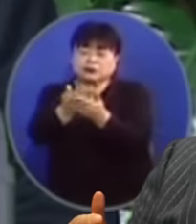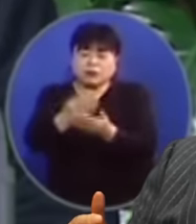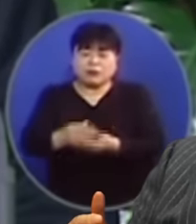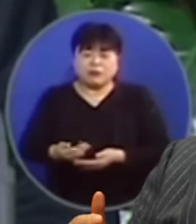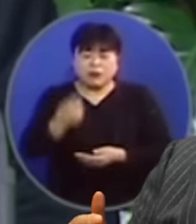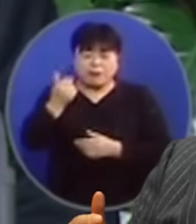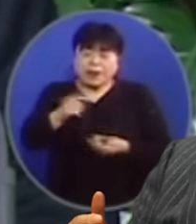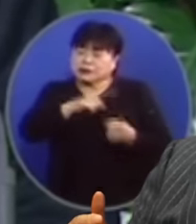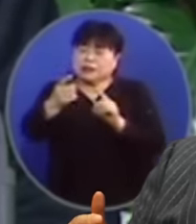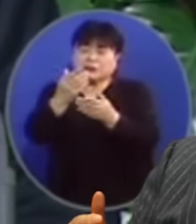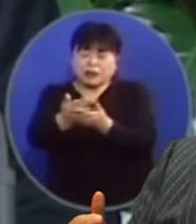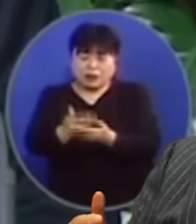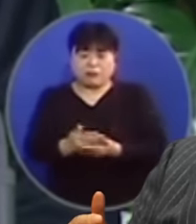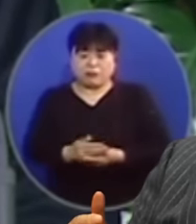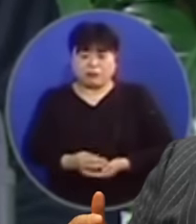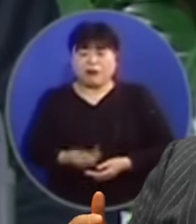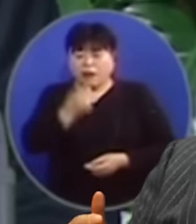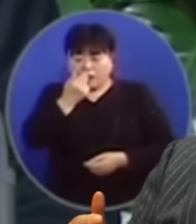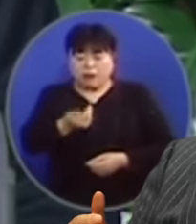아버지 살려주세요.